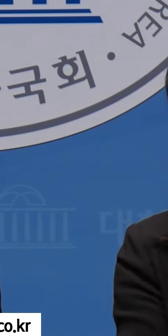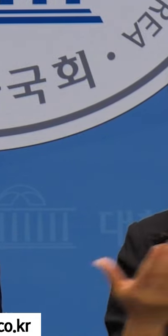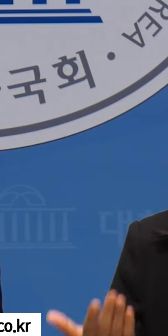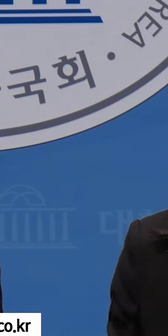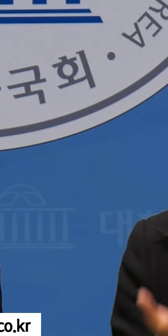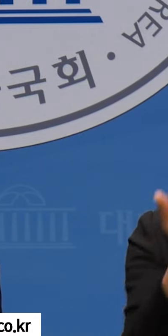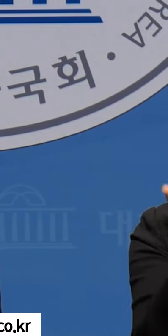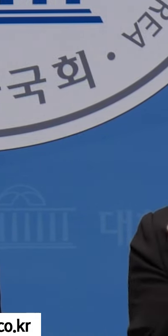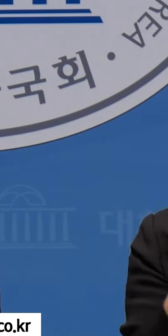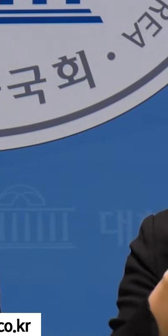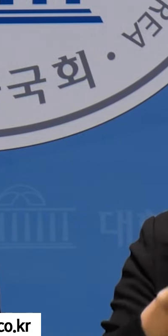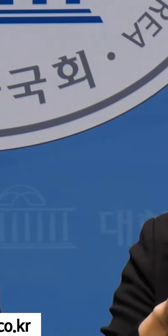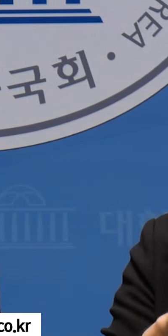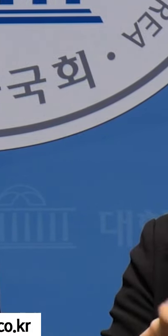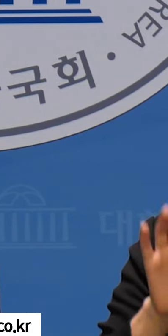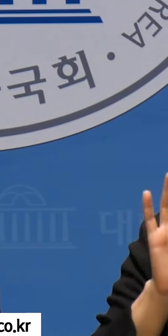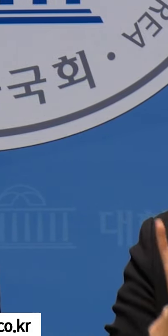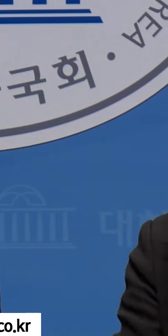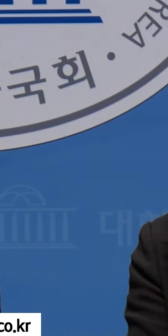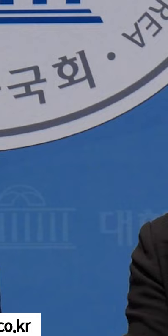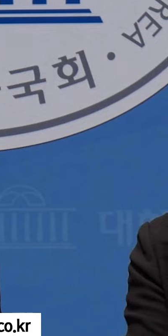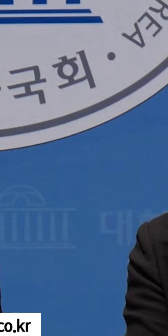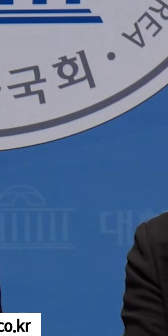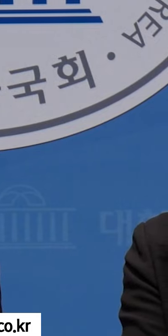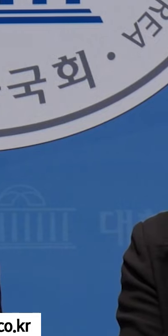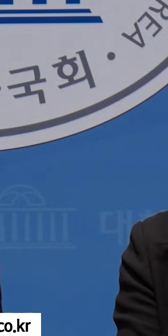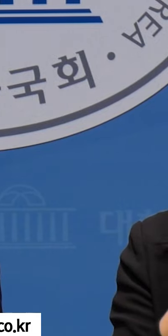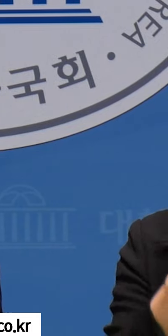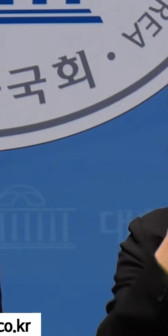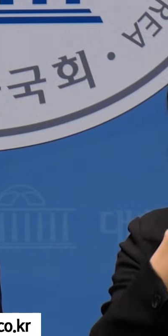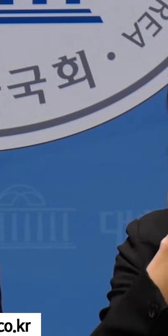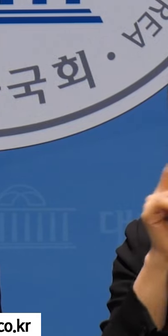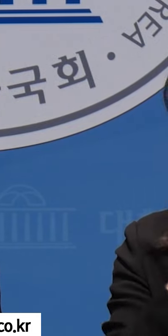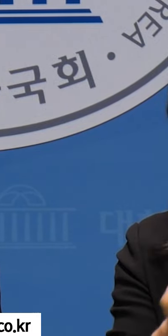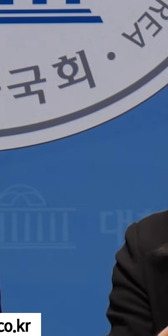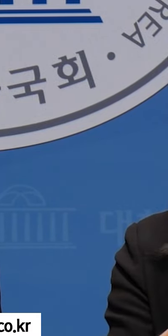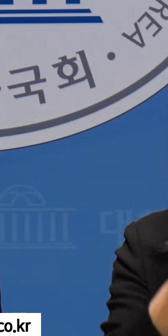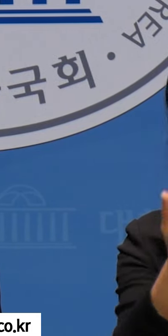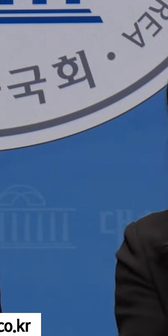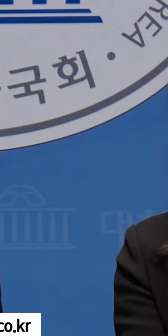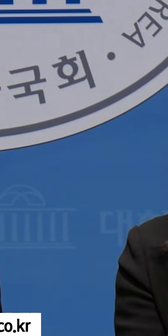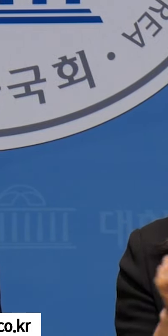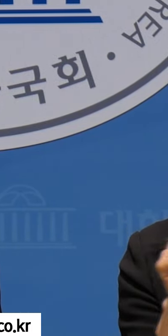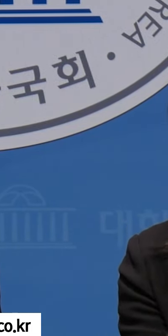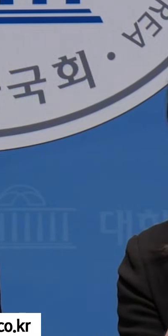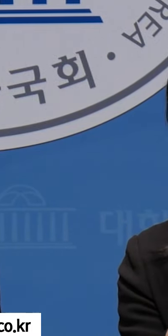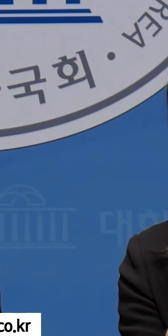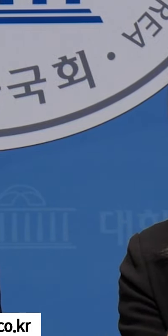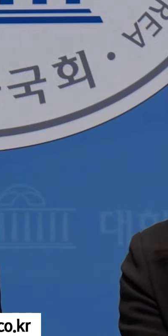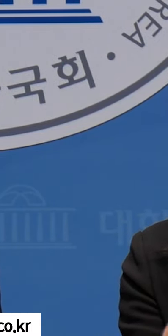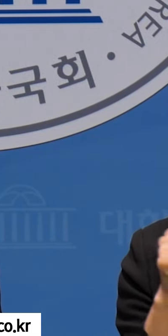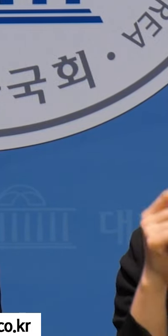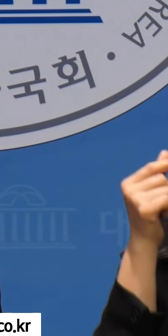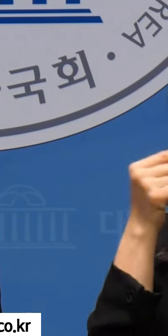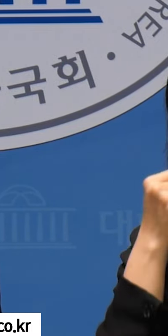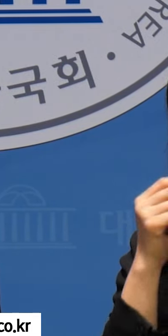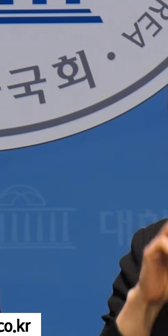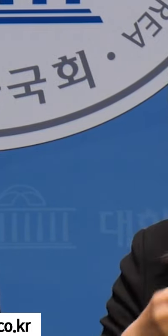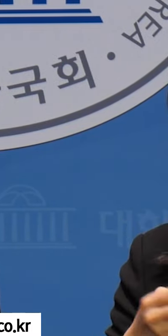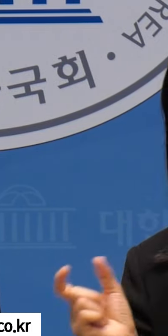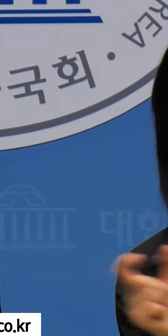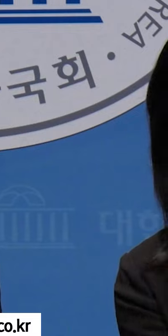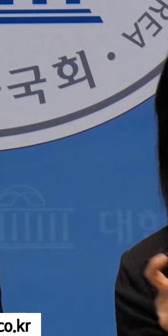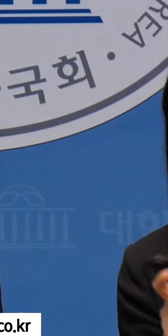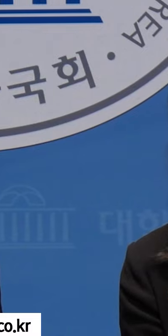여러분이 독도에 대한 잘못된 표기를 신고해 주는 것은 윤석열 정권의 폭주를 막는 두 번째 걸음이 될